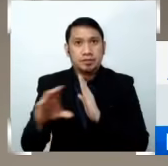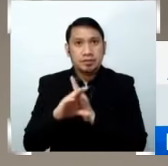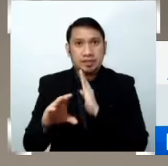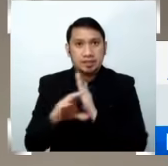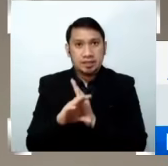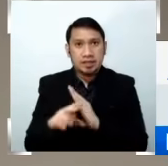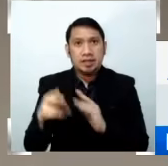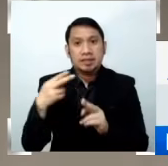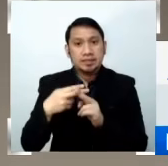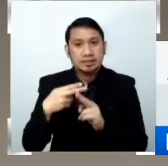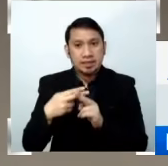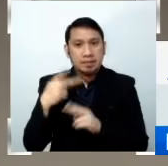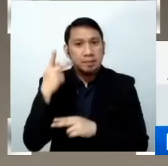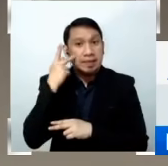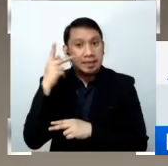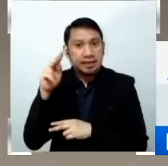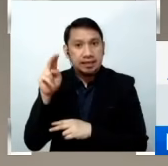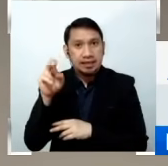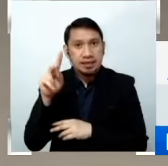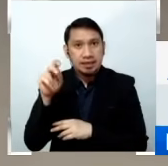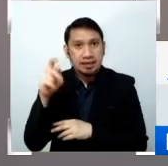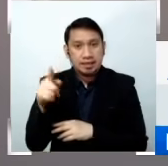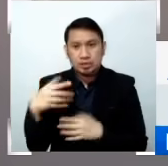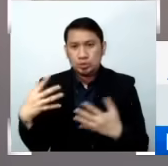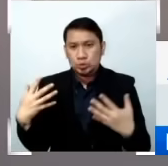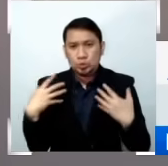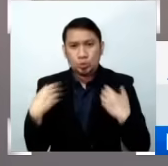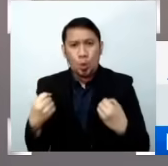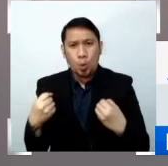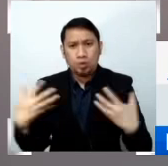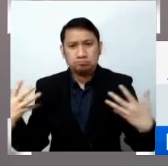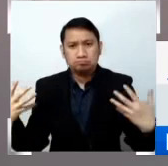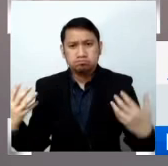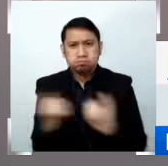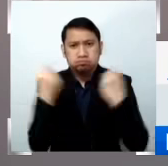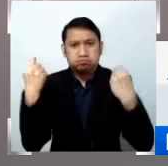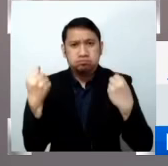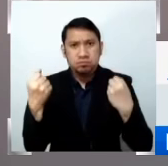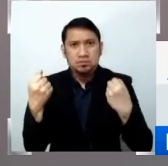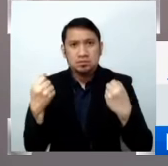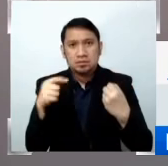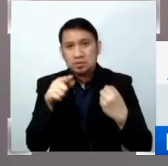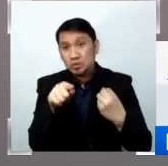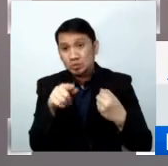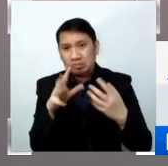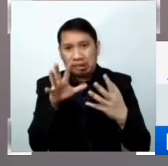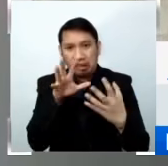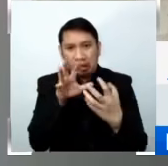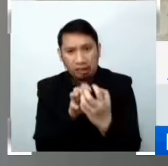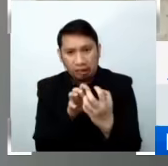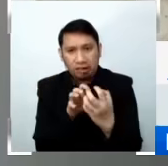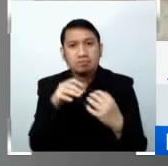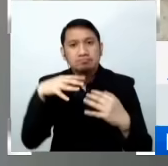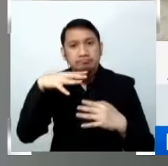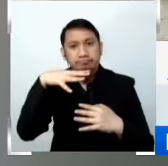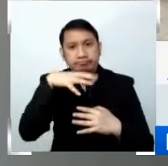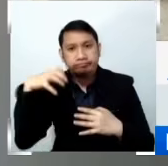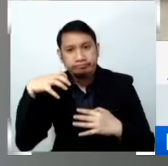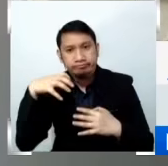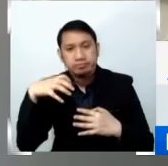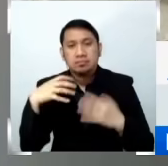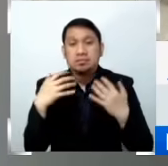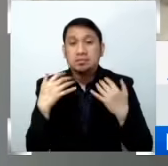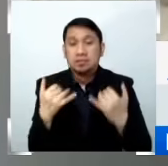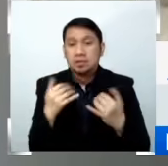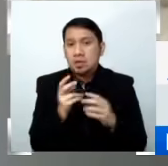Kenneth Avinante sa tindi ng Banggaan. Parang latang ni Yupi ang unahan ng SUV, naging pahirapan din ang pagkuha